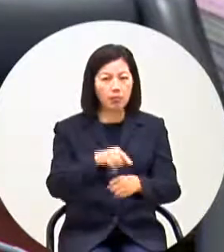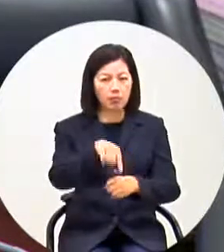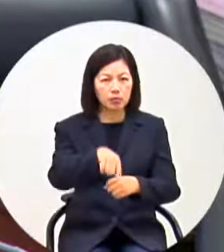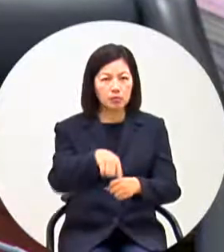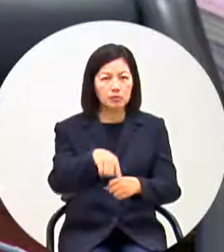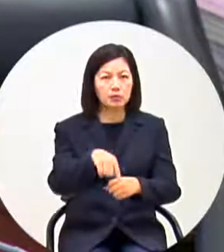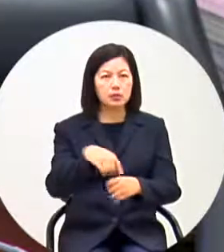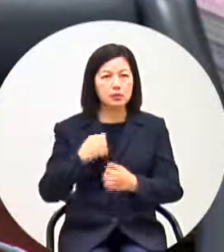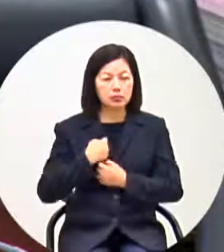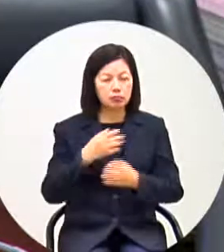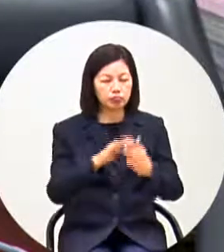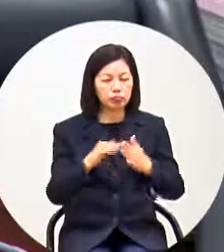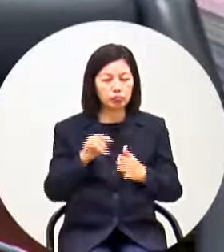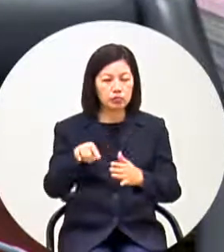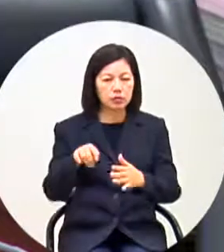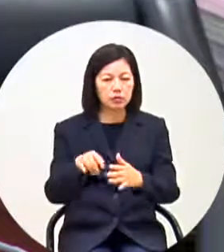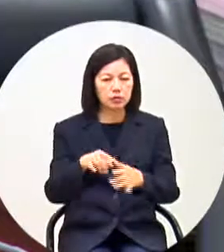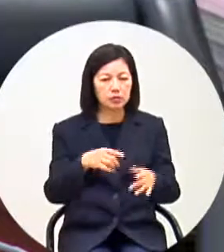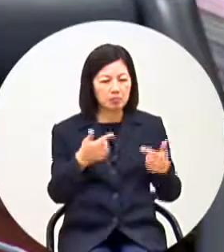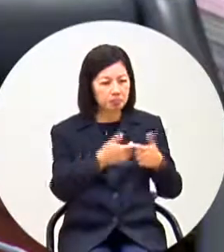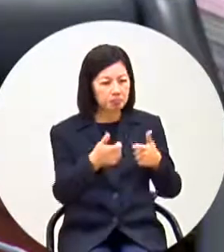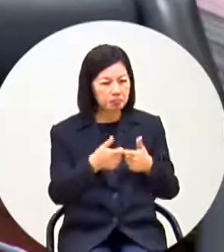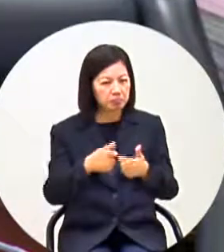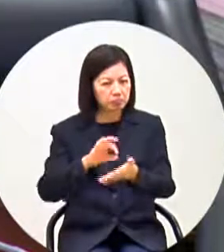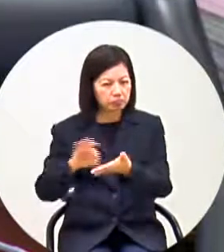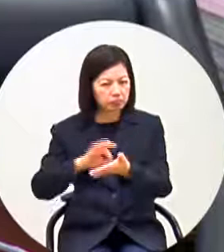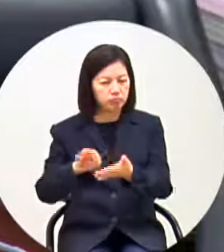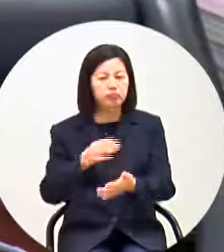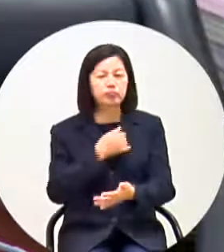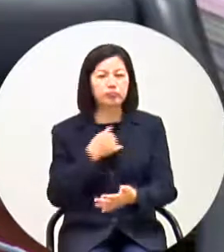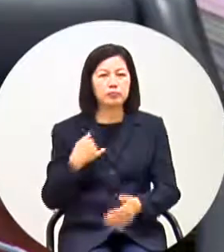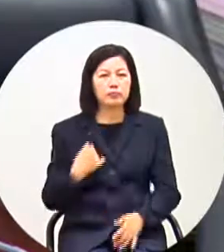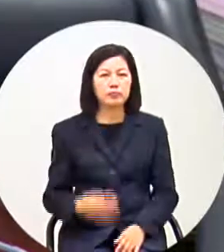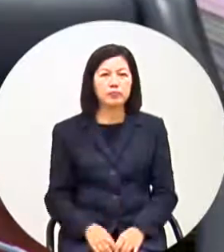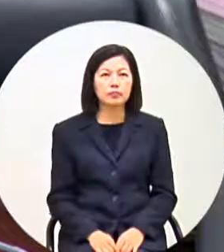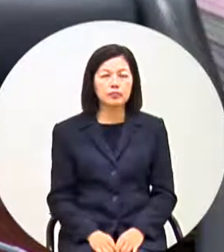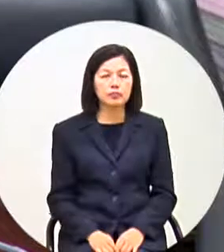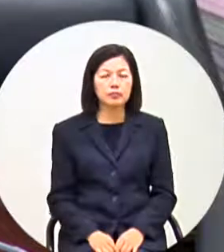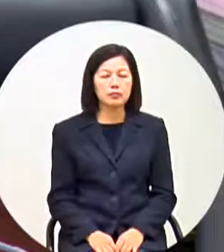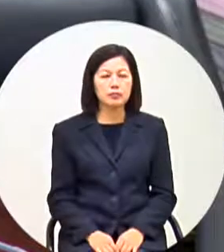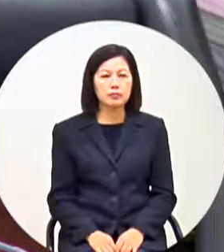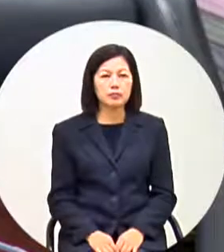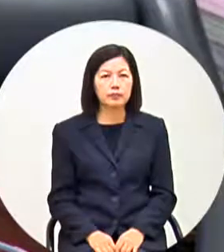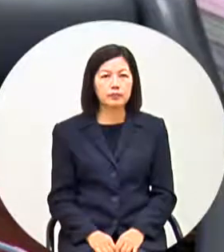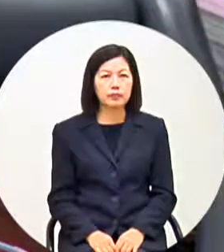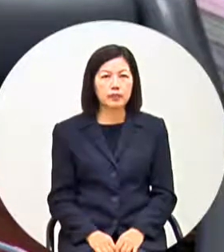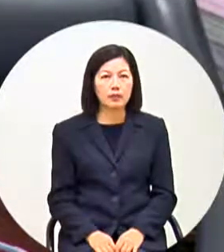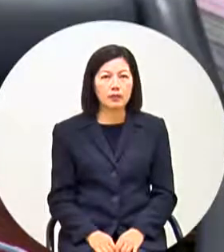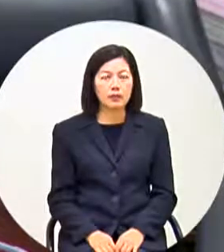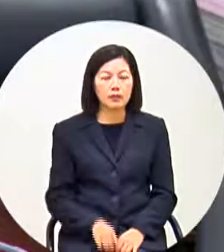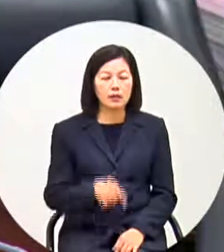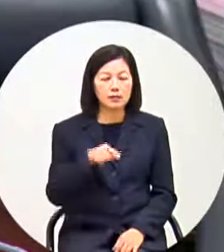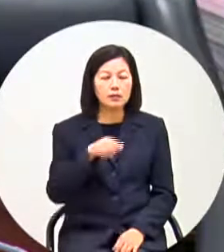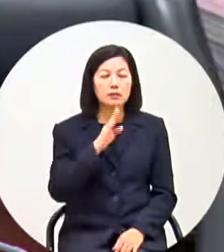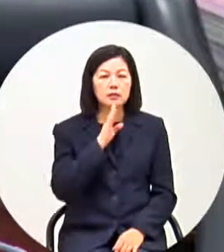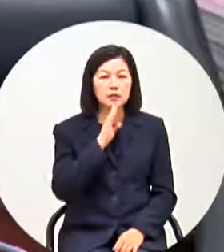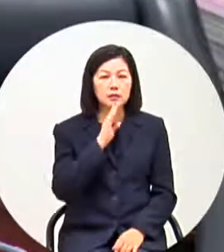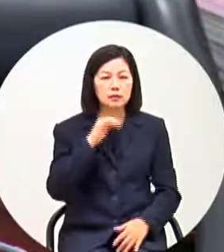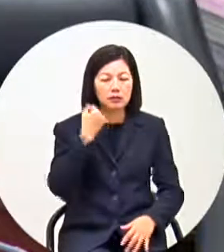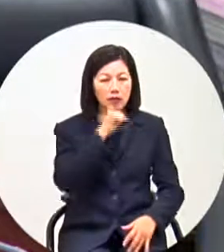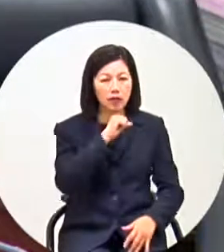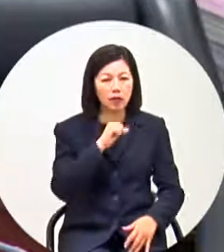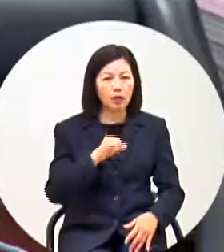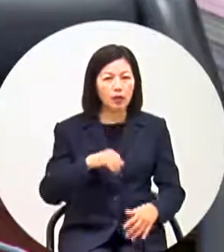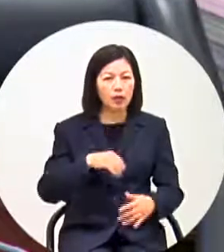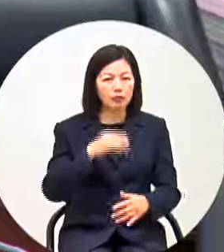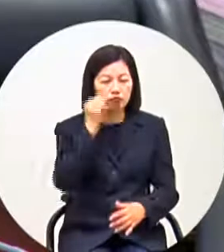说，眷村其实是我们台湾特有的、独有的文化哦。那再造历史场